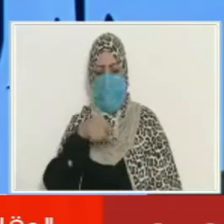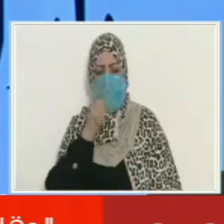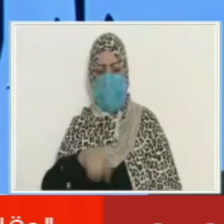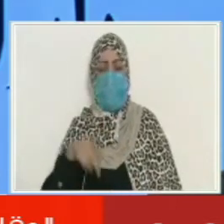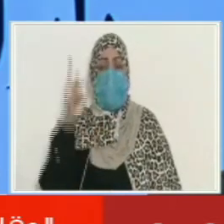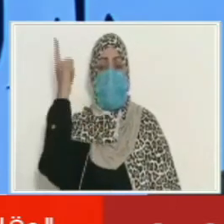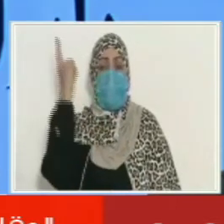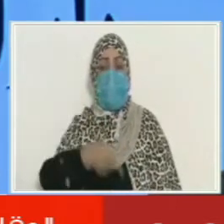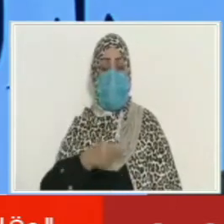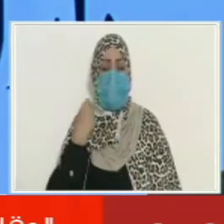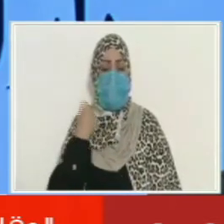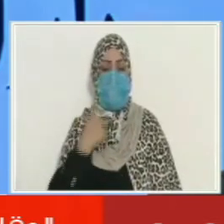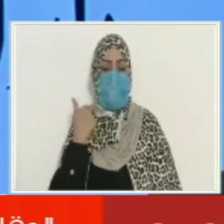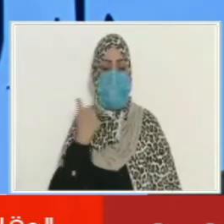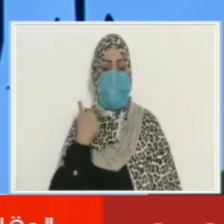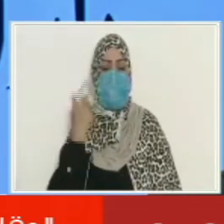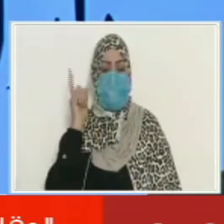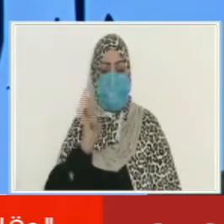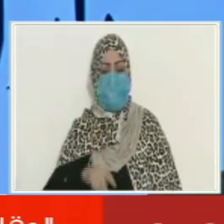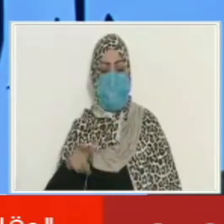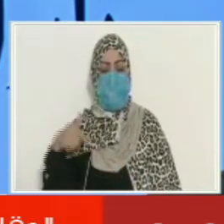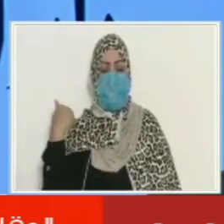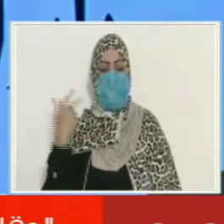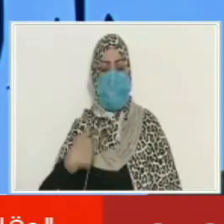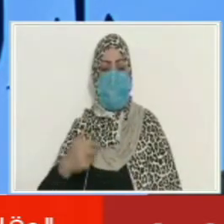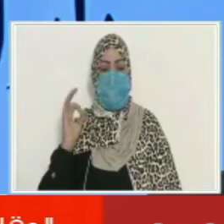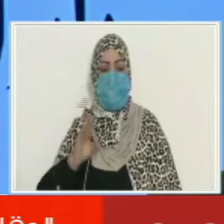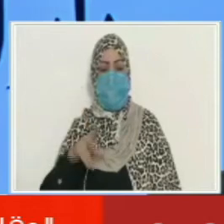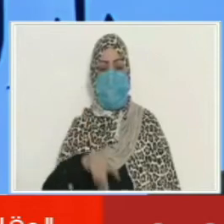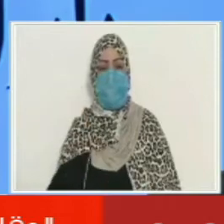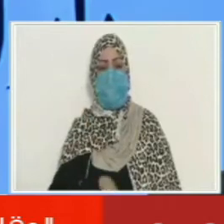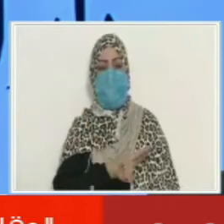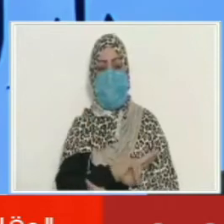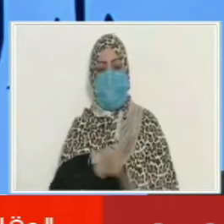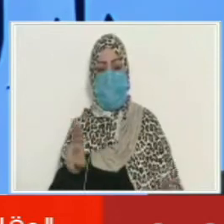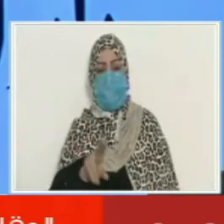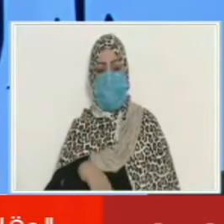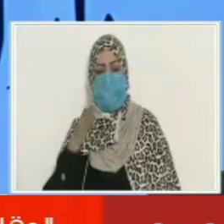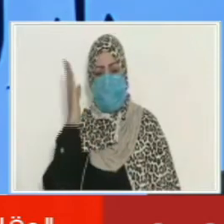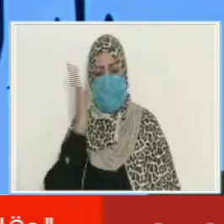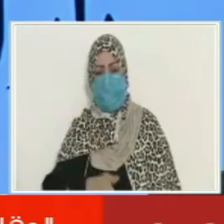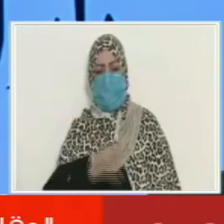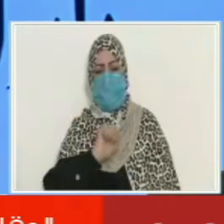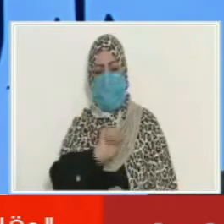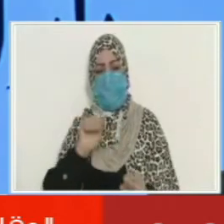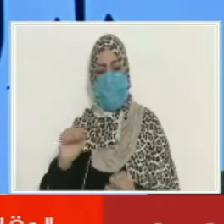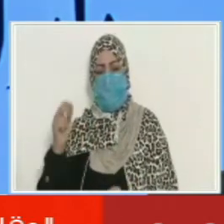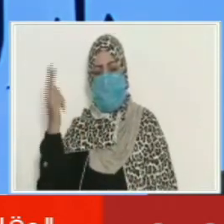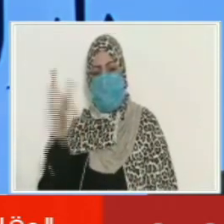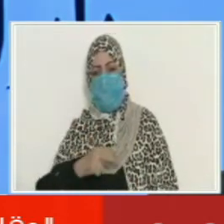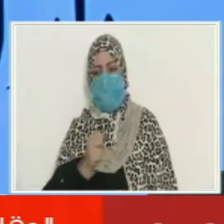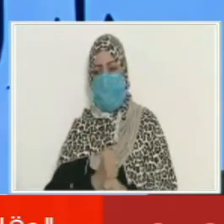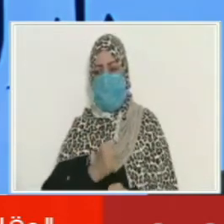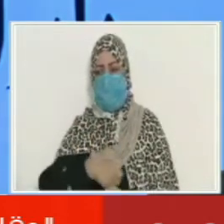له فيما فعل، والله أعلم، والله المستعان، وعليه توكلان. وأرجو وضع الله تعالى أن يرد الحق إلى